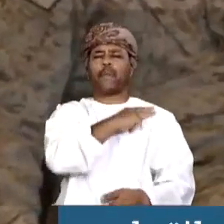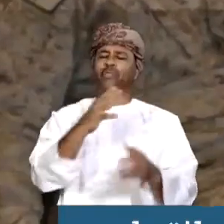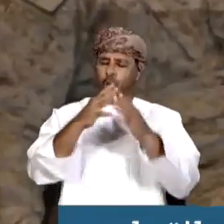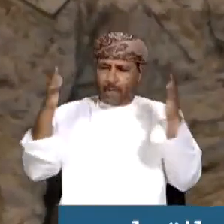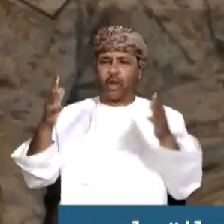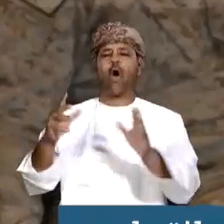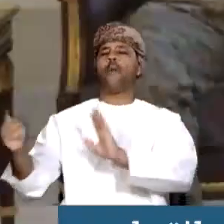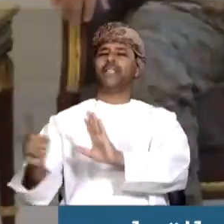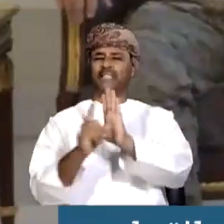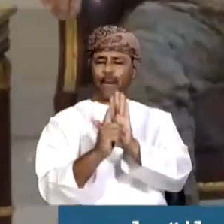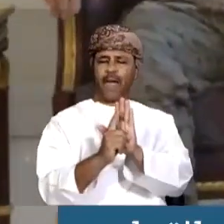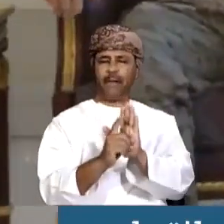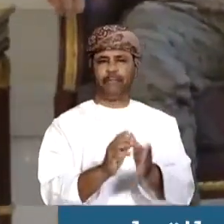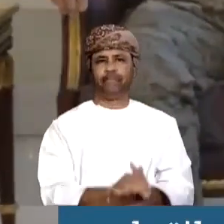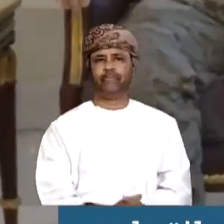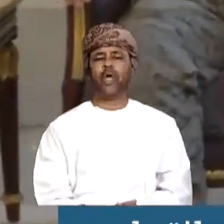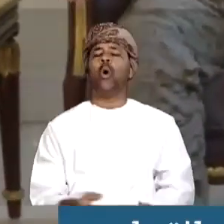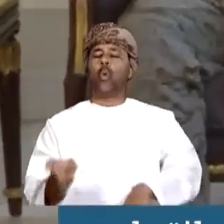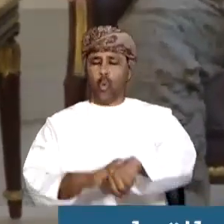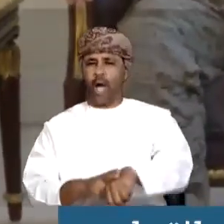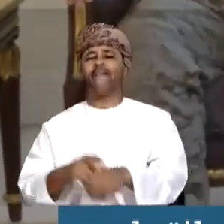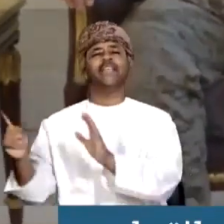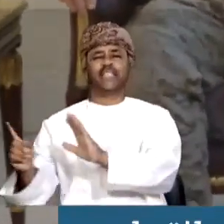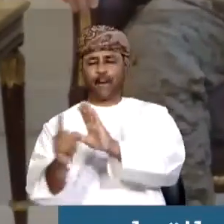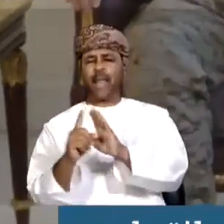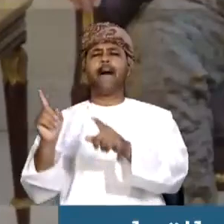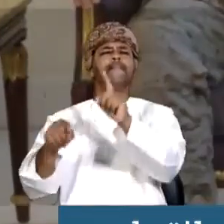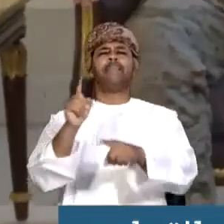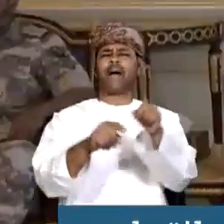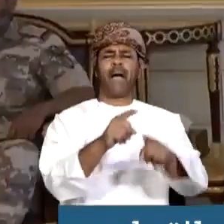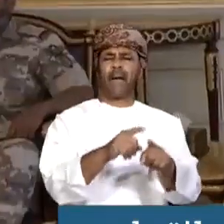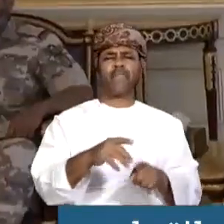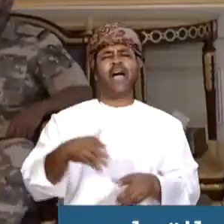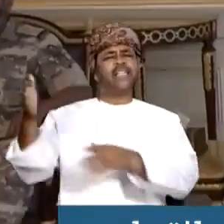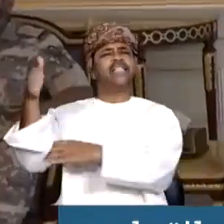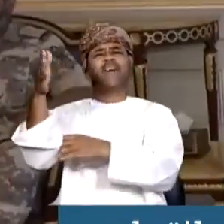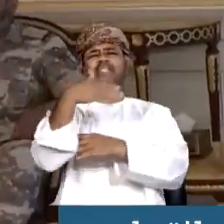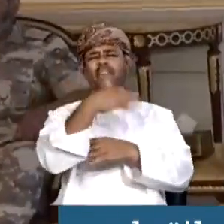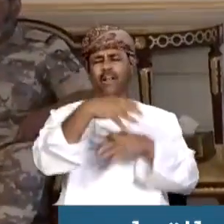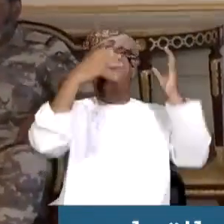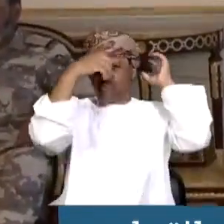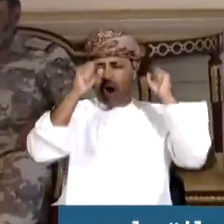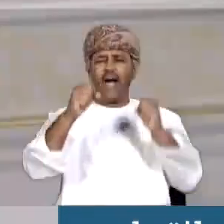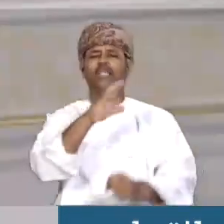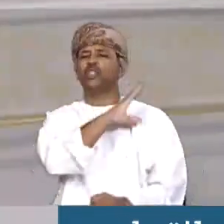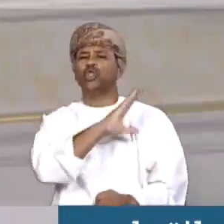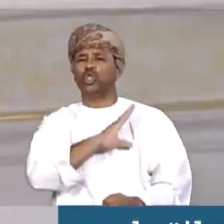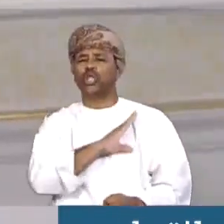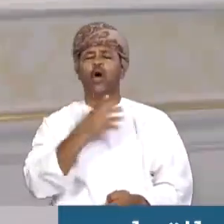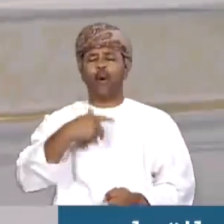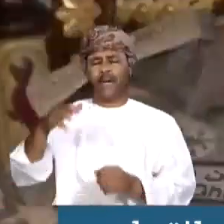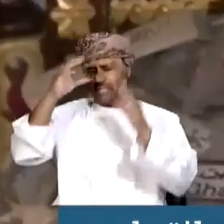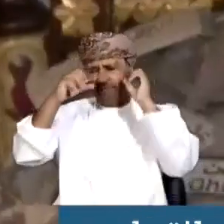الضباط بقوات السلطان المسلحة، كما كان في الاستقبال عدد من الملحقين العسكريين والقائمين بالأعمال